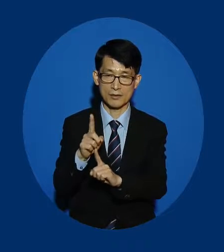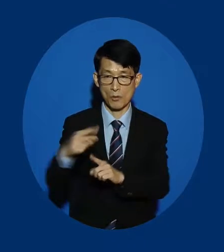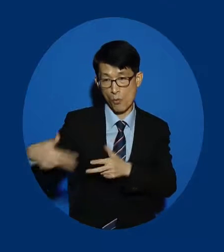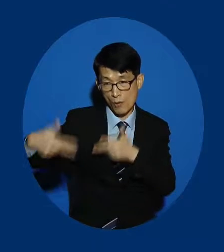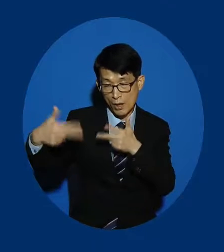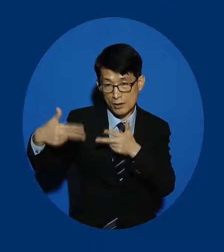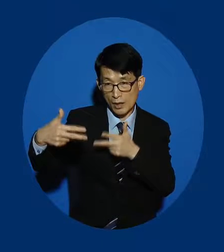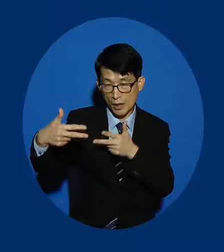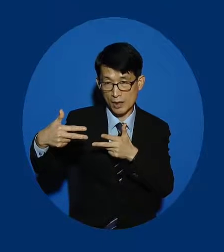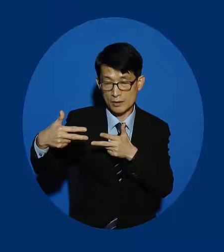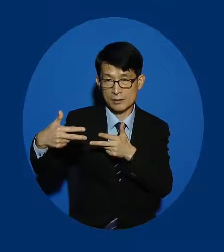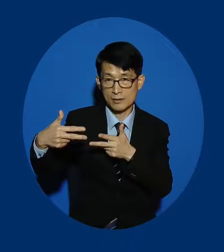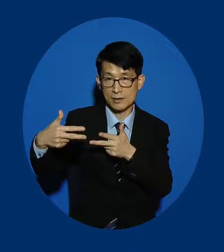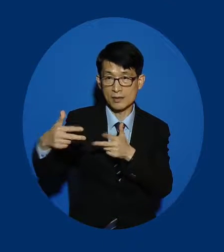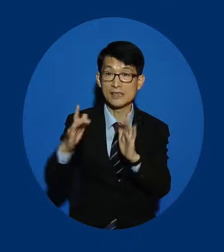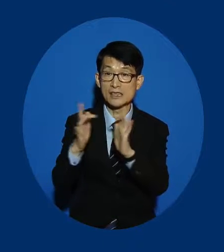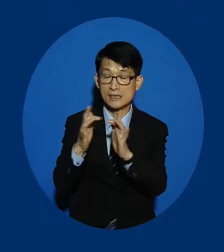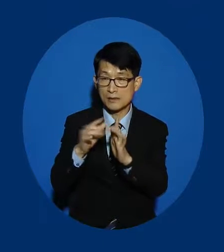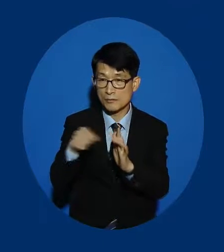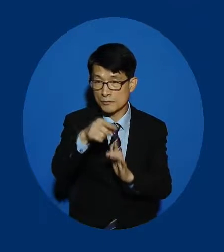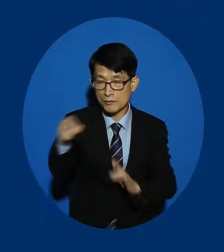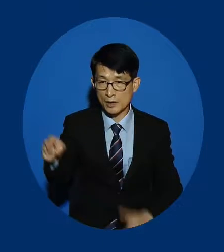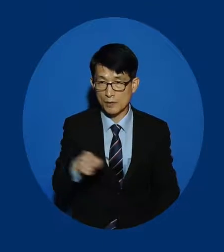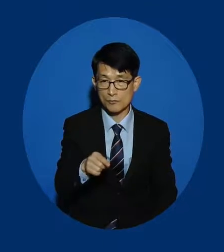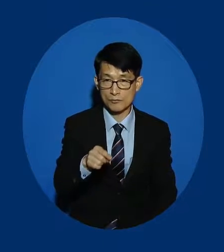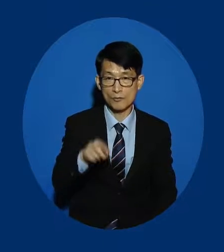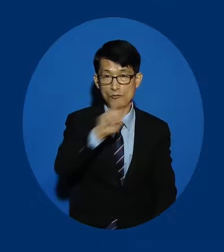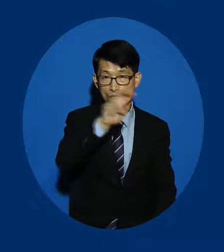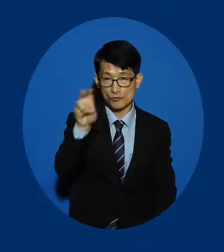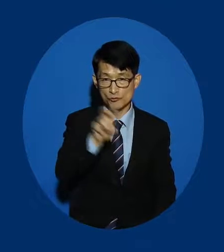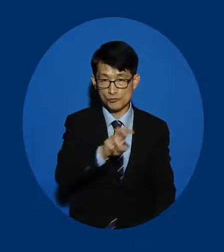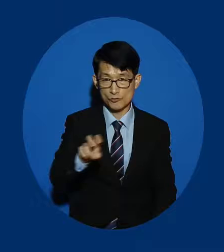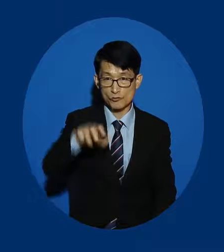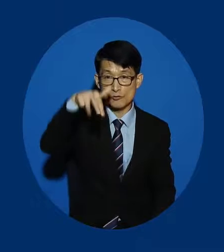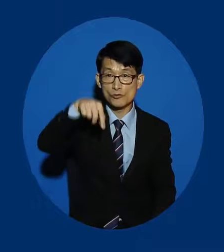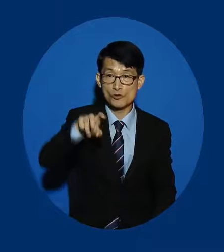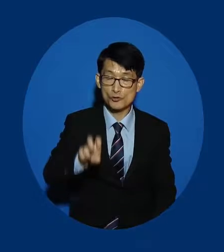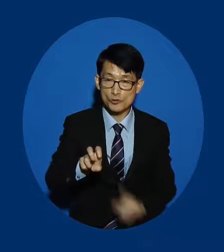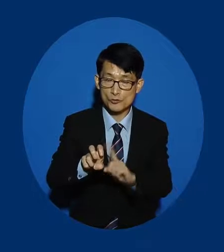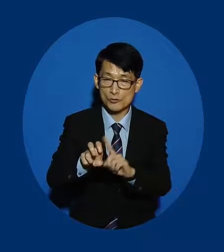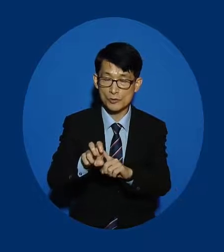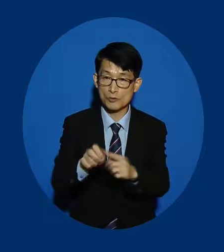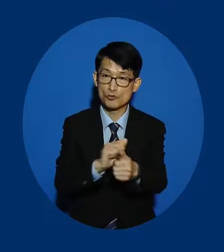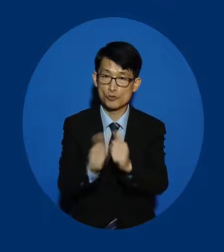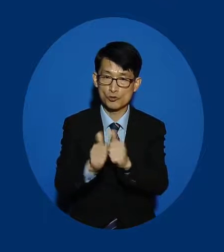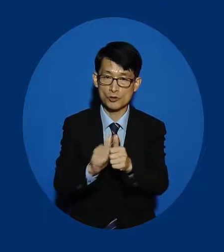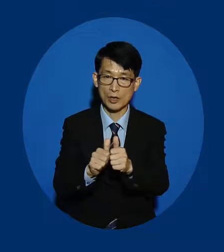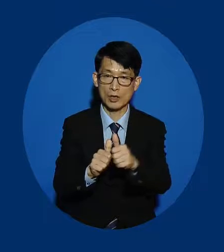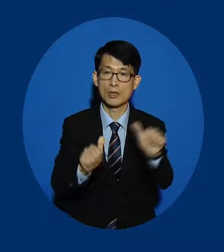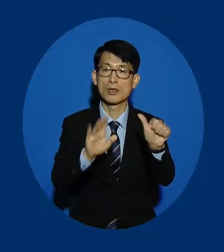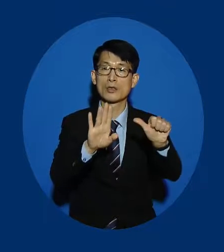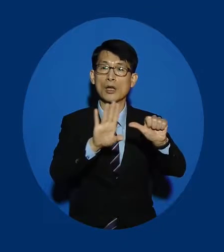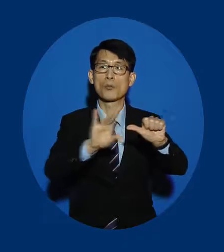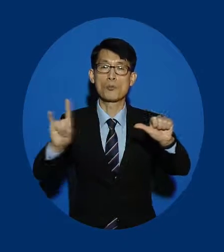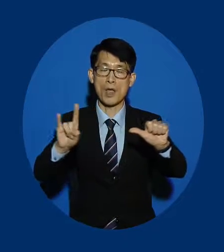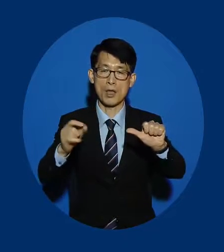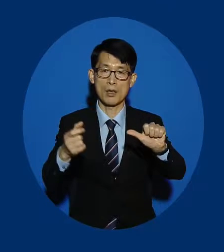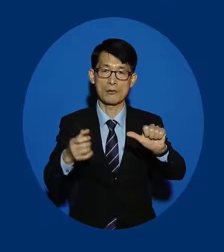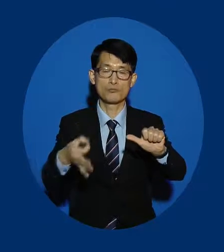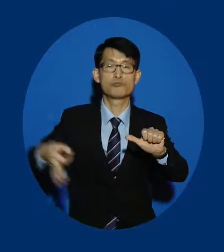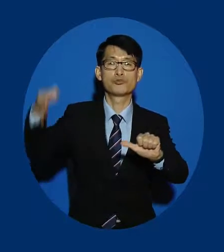인기가 치솟았습니다. 중 같은 경우에는 주가가 5배가 뛰었다고 합니다. 그리고 4배 이상의